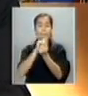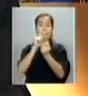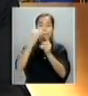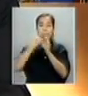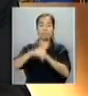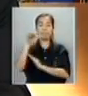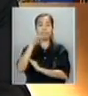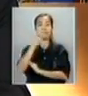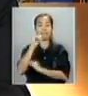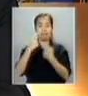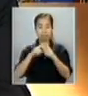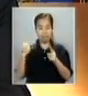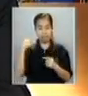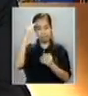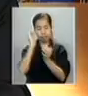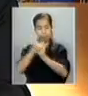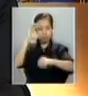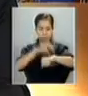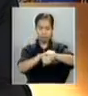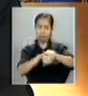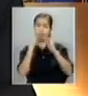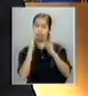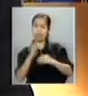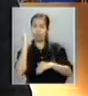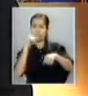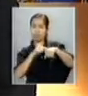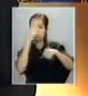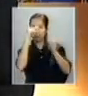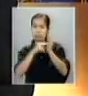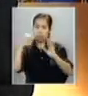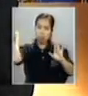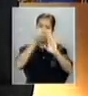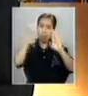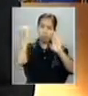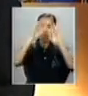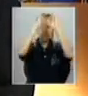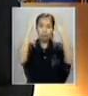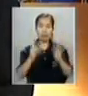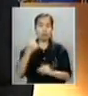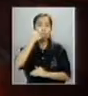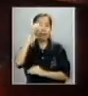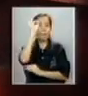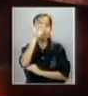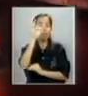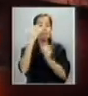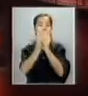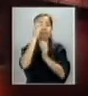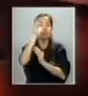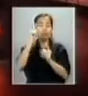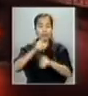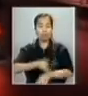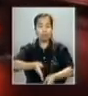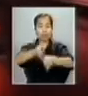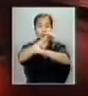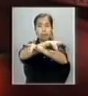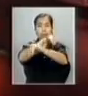าหน้าที่ก็ควบคุมตัวคนร้ายเป็นชายคนหนึ่งที่พยายามทุบทำลายตู้โทรศัพท์บนถนนเพชรบุรีเอาไว้ได้ กรุงเทพมหานคร